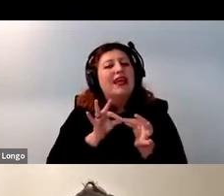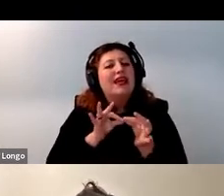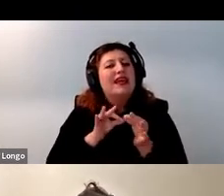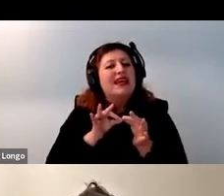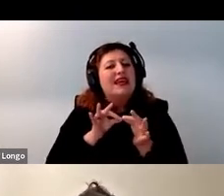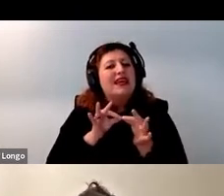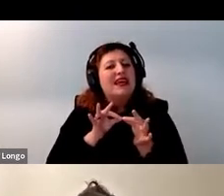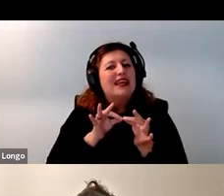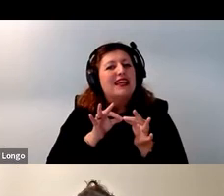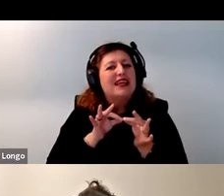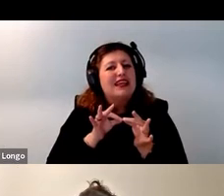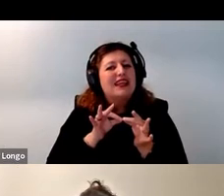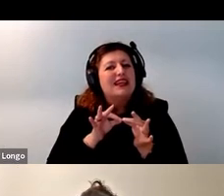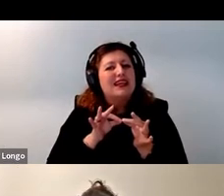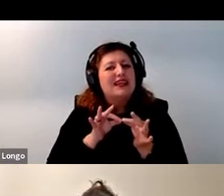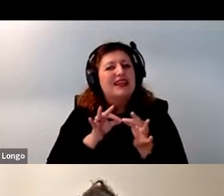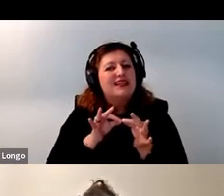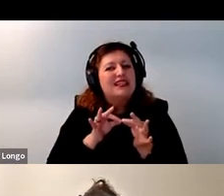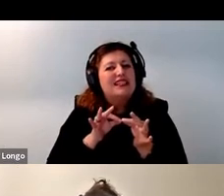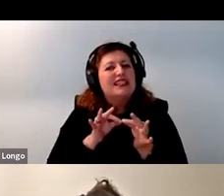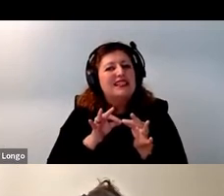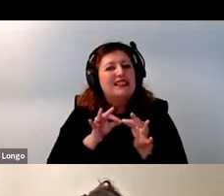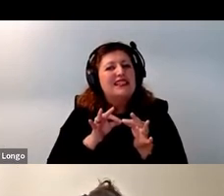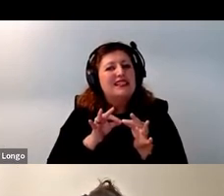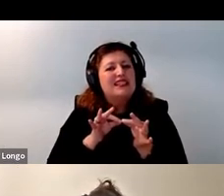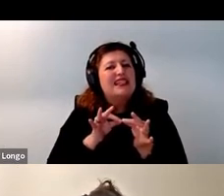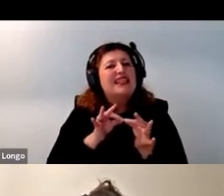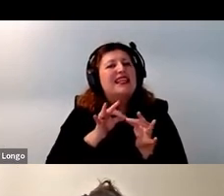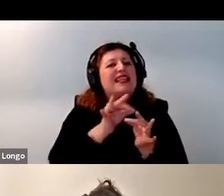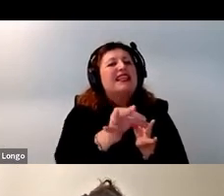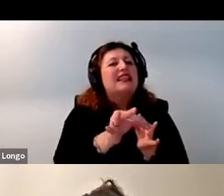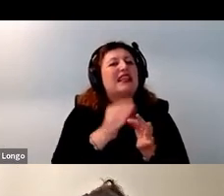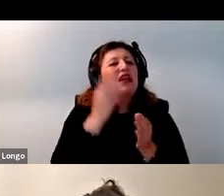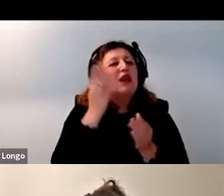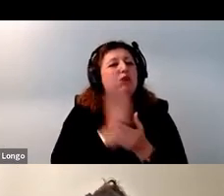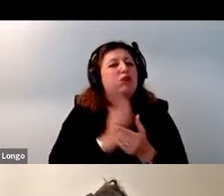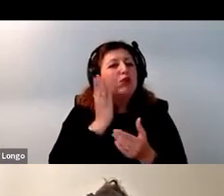altrettanto complesso e farraginoso? Io non so, Paola, vuoi rispondere tu?